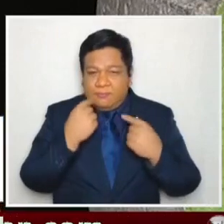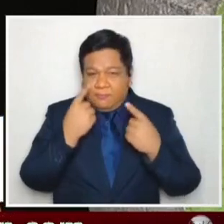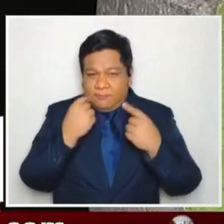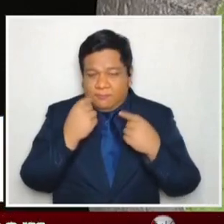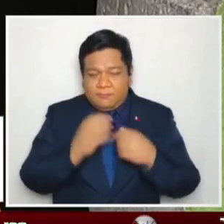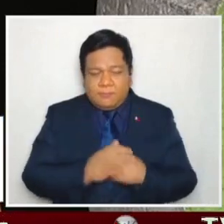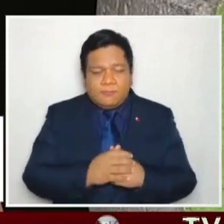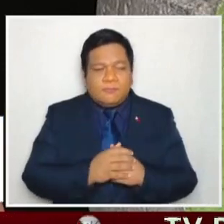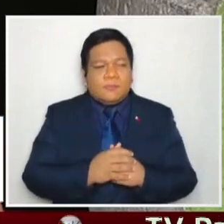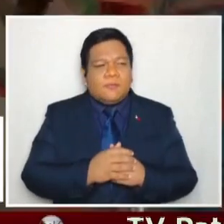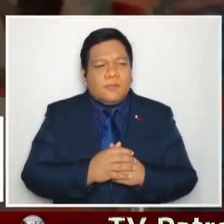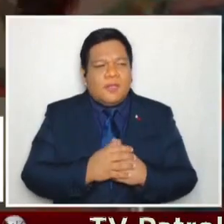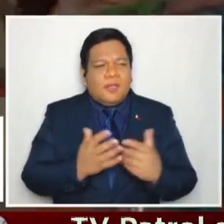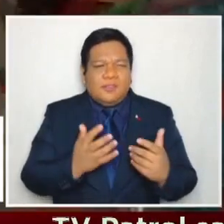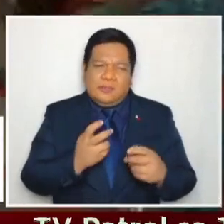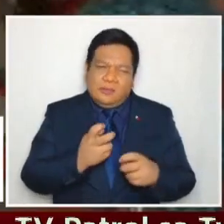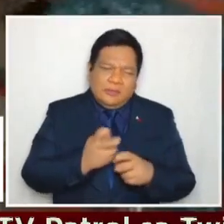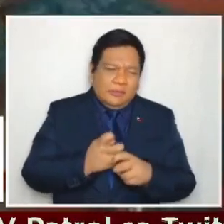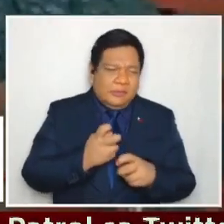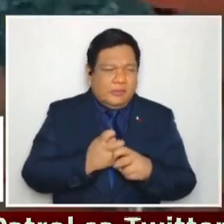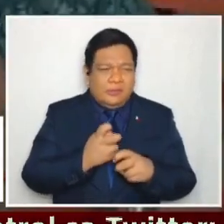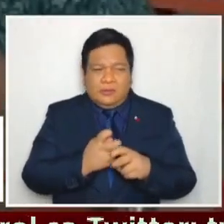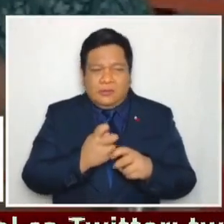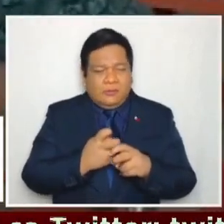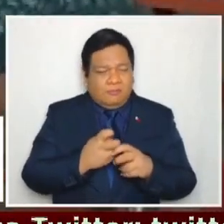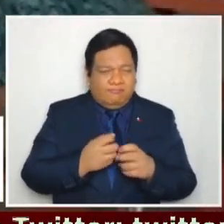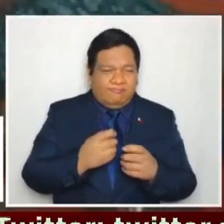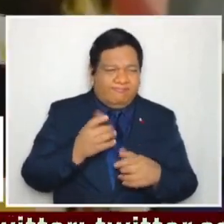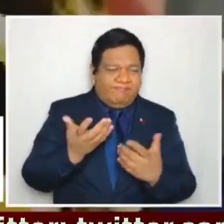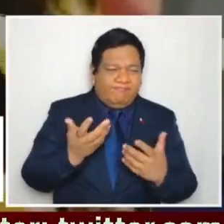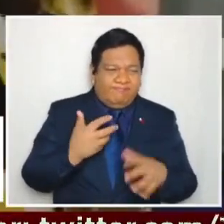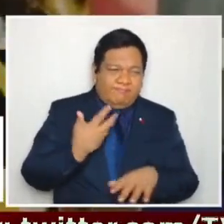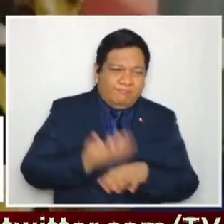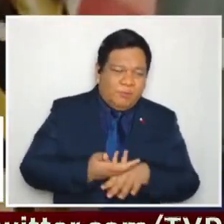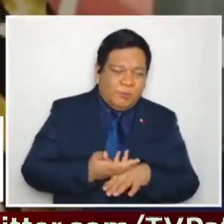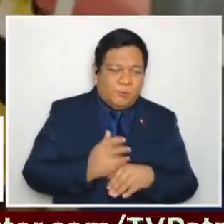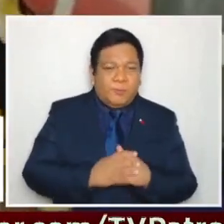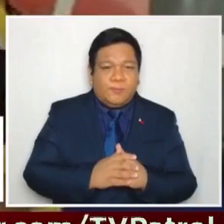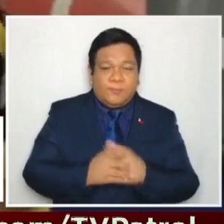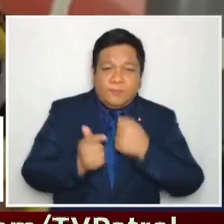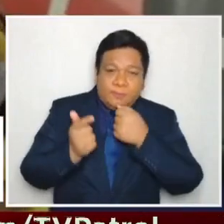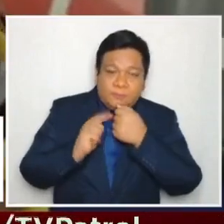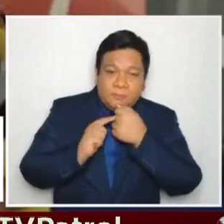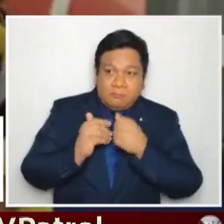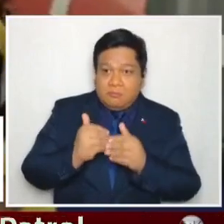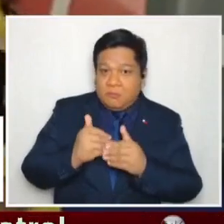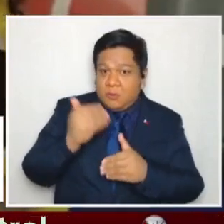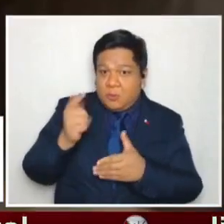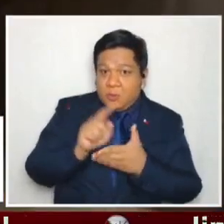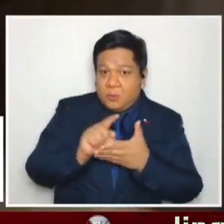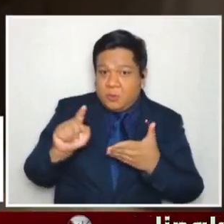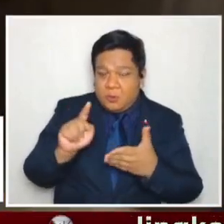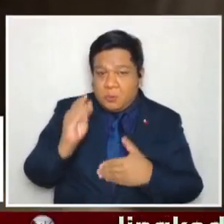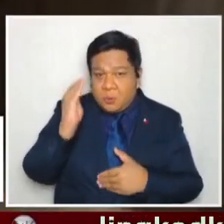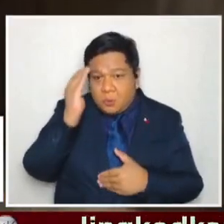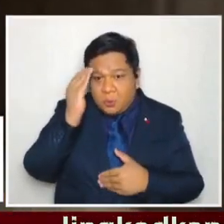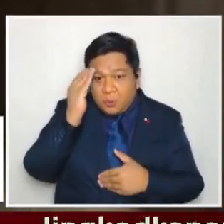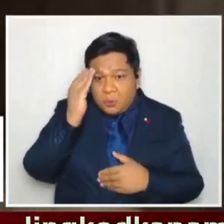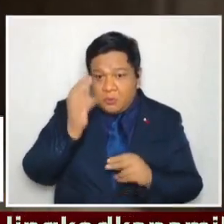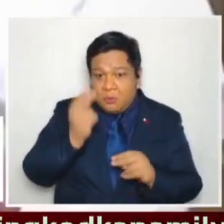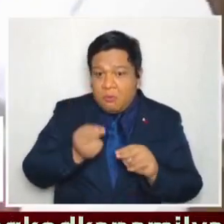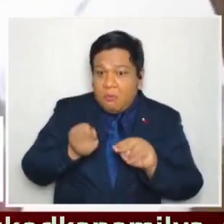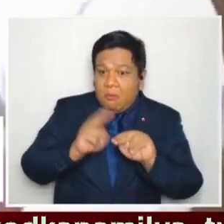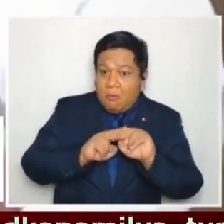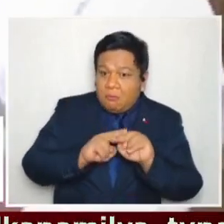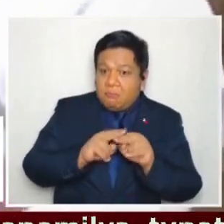pahirap sa ano, dagdag pahirap. Sa susunod na linggo pa malalaman kung tataas o bababa ang singil ng Meralco, pero kung babalik